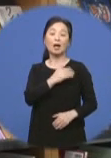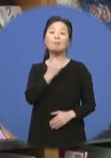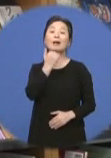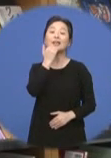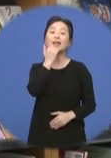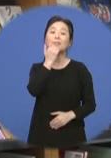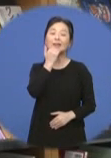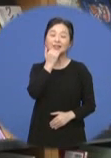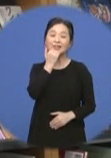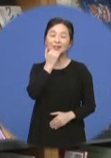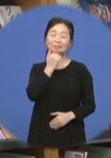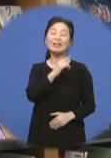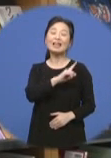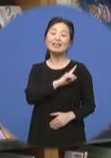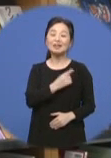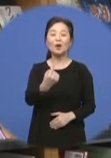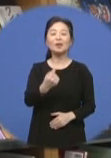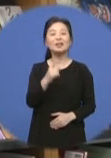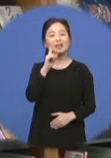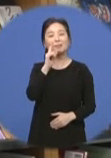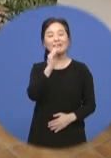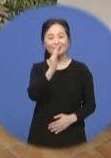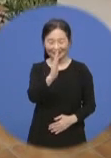度足を運んでみてください。